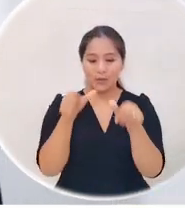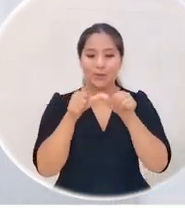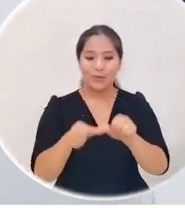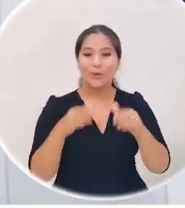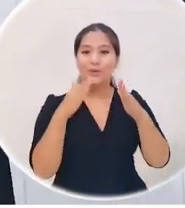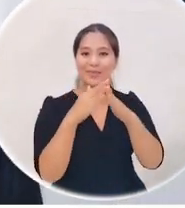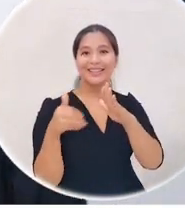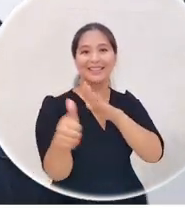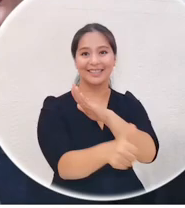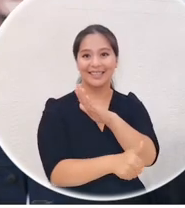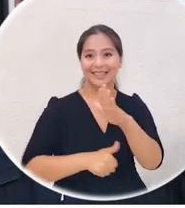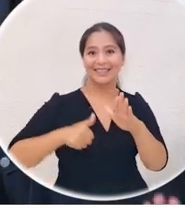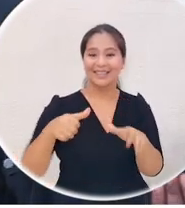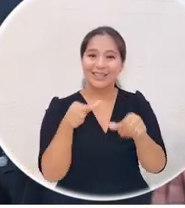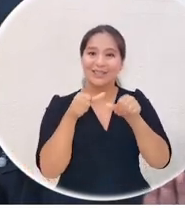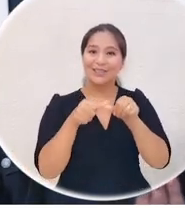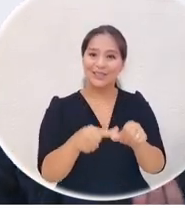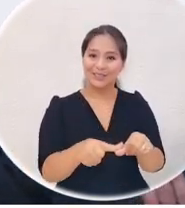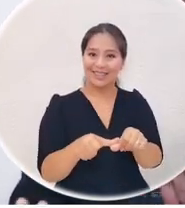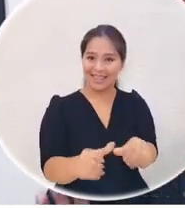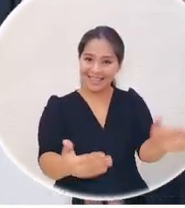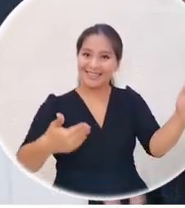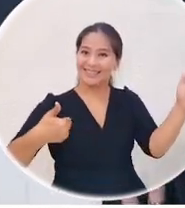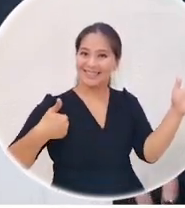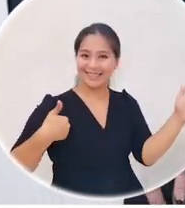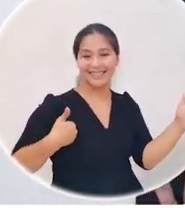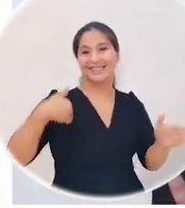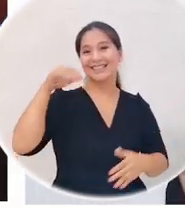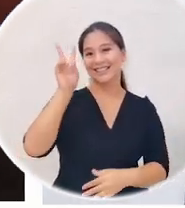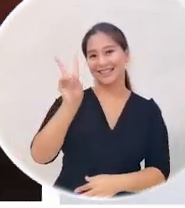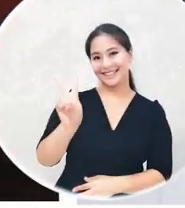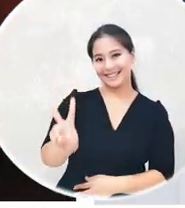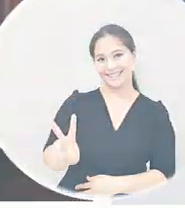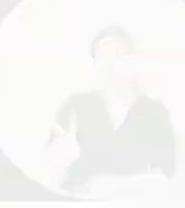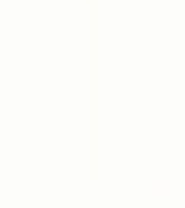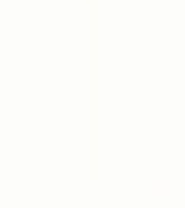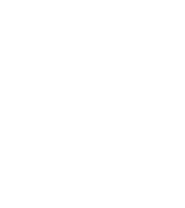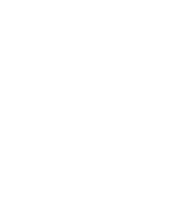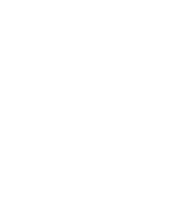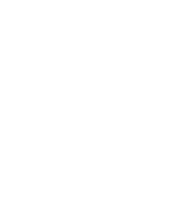อยู่บ้านเก็บตัวอยู่ห่างกันสองวา